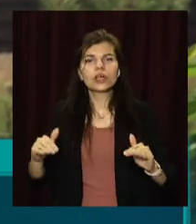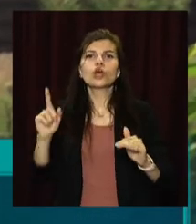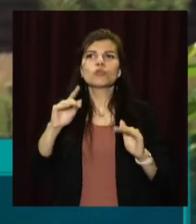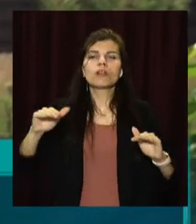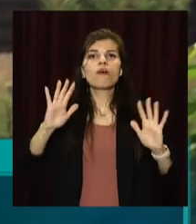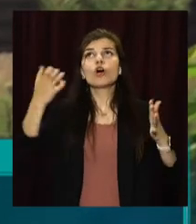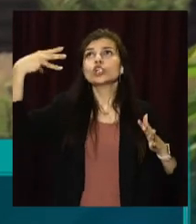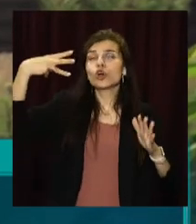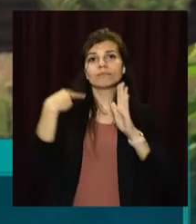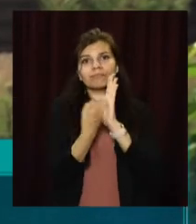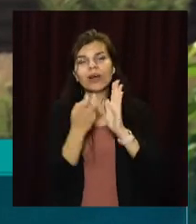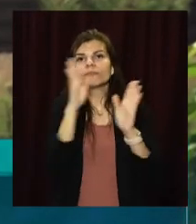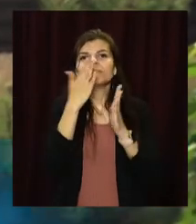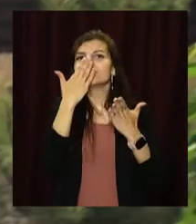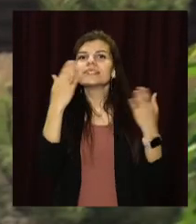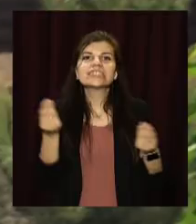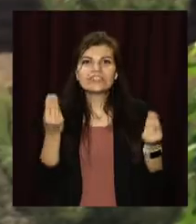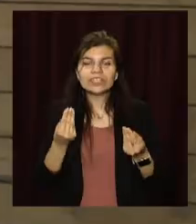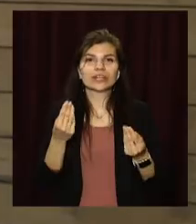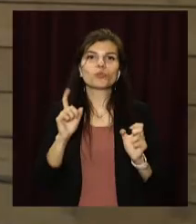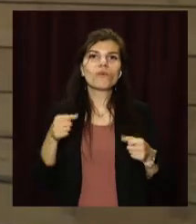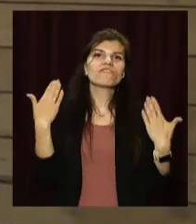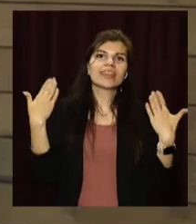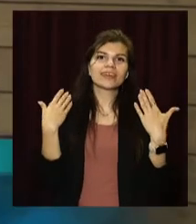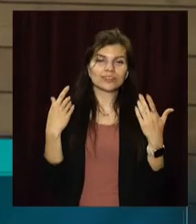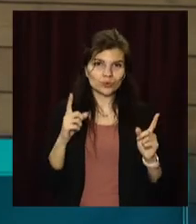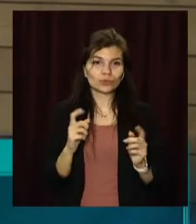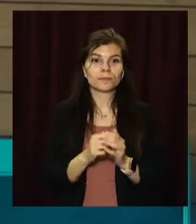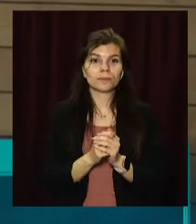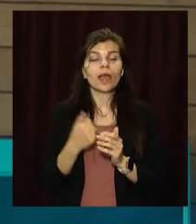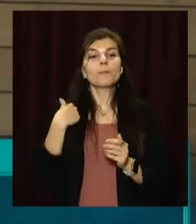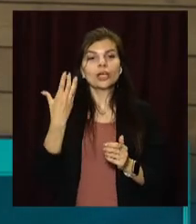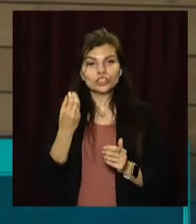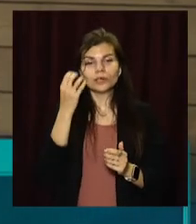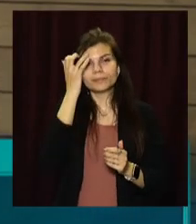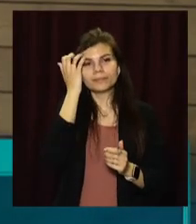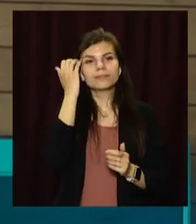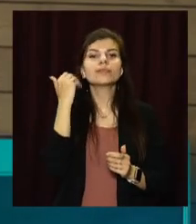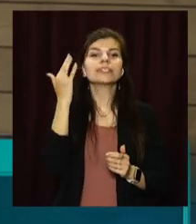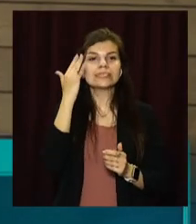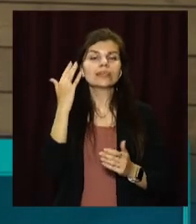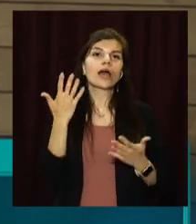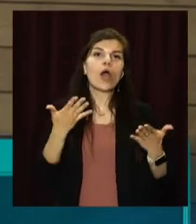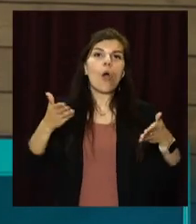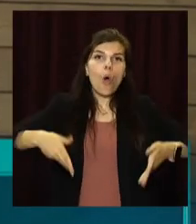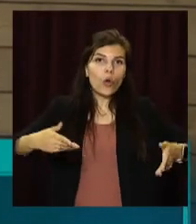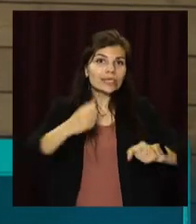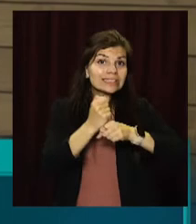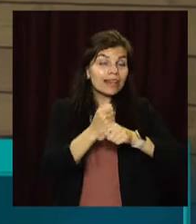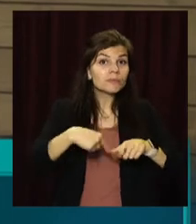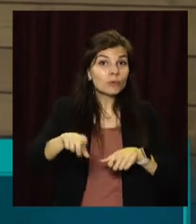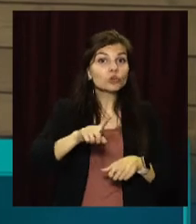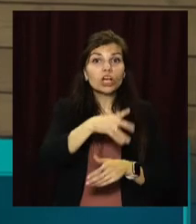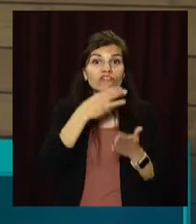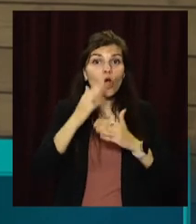тіньок, свіже повітря було, щоб вони могли відпочити. Ми плануємо ще розбити для дітей невеличкий огород, на якому вони саме